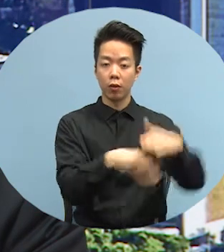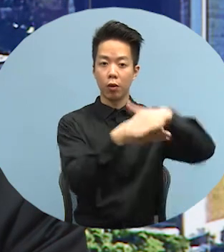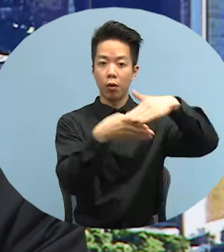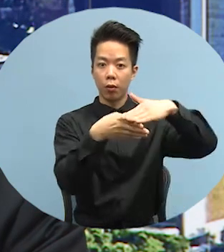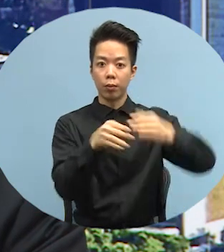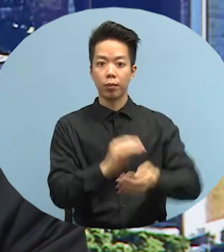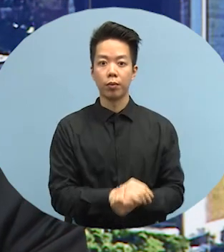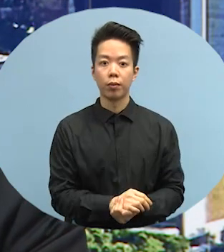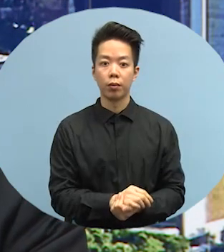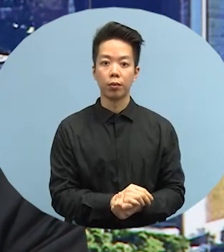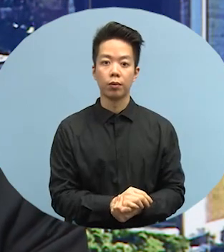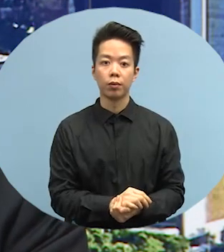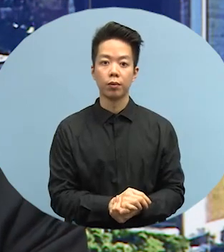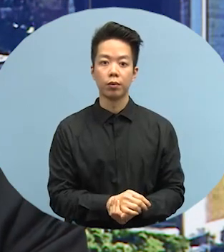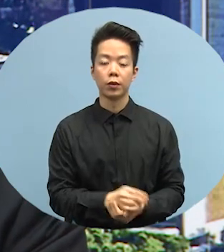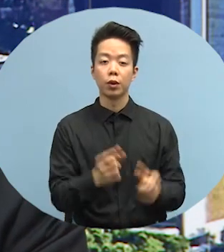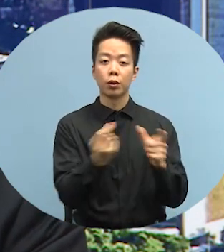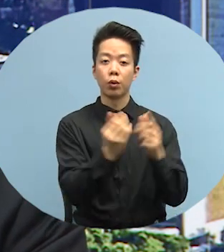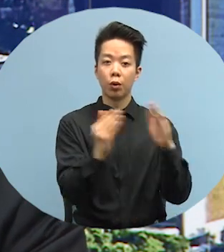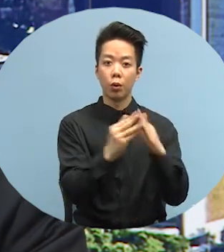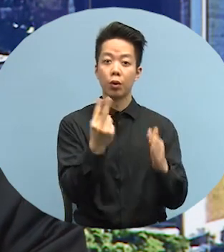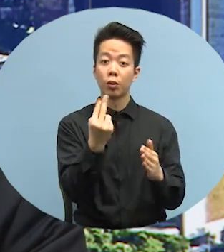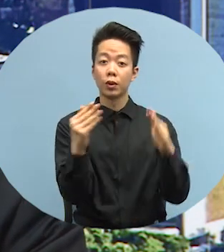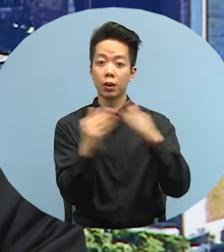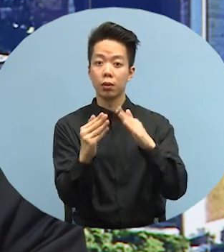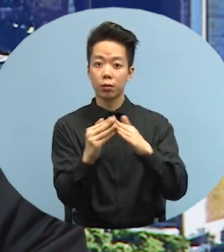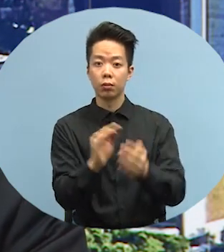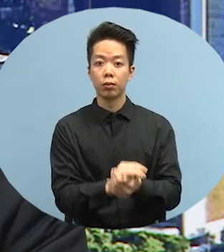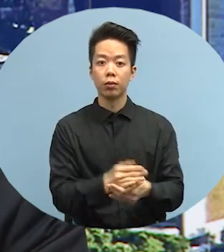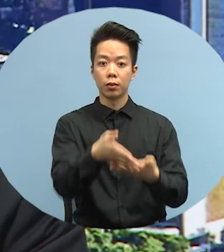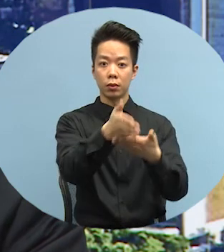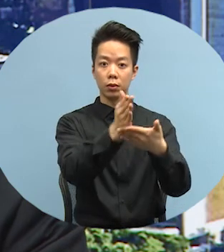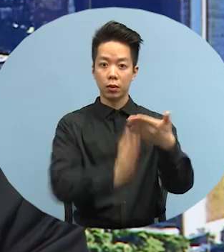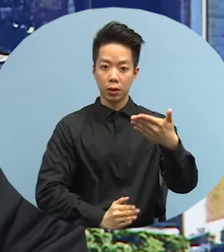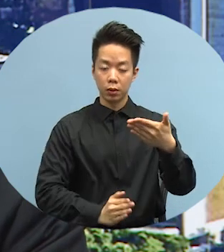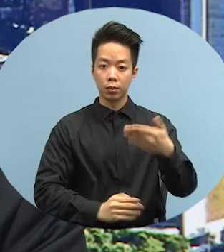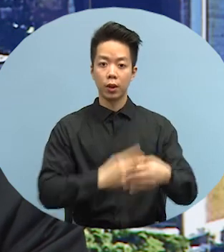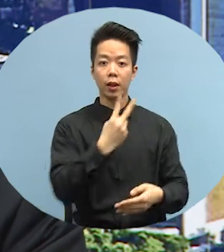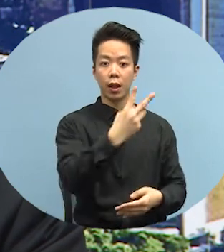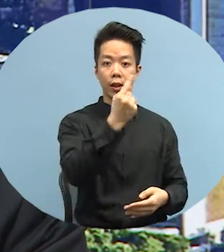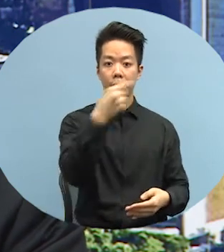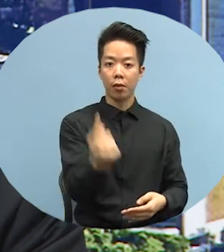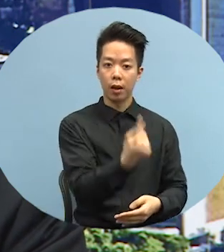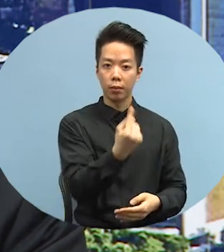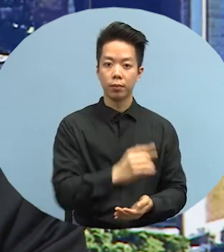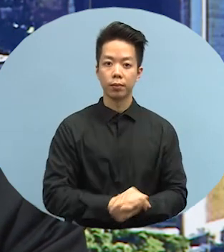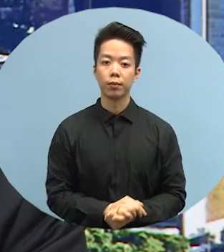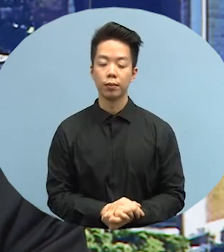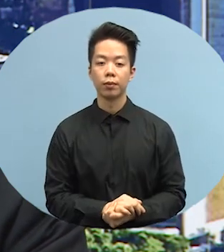301,000個單位裏邊，公屋同埋呢個綠置居嘅數目咧係210,000個單